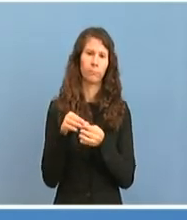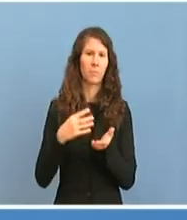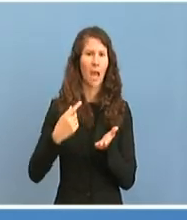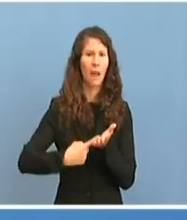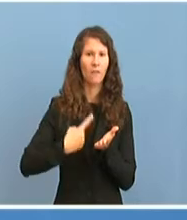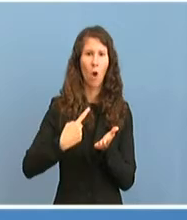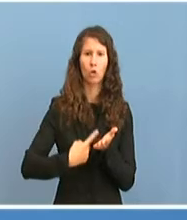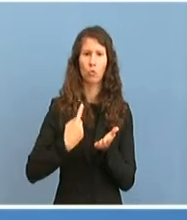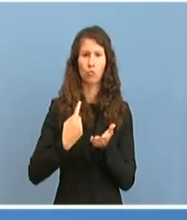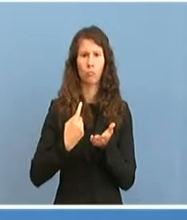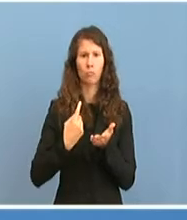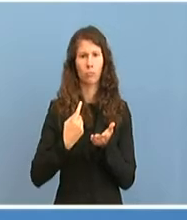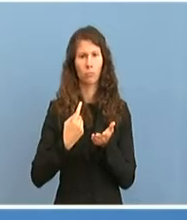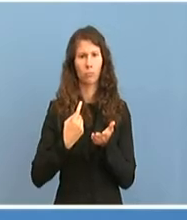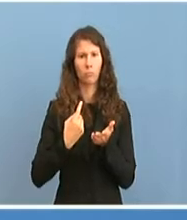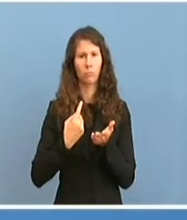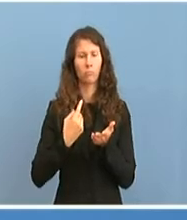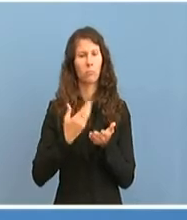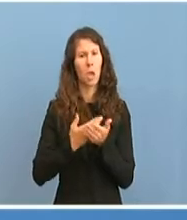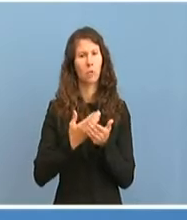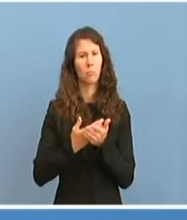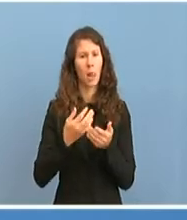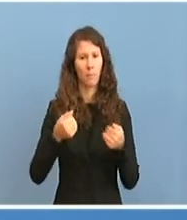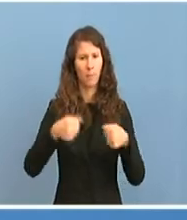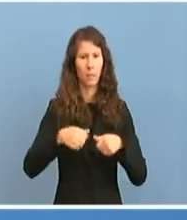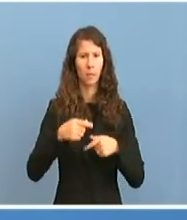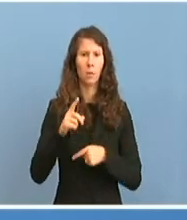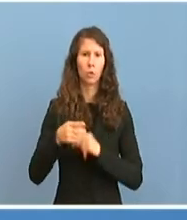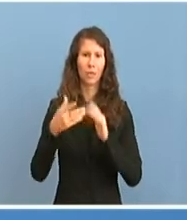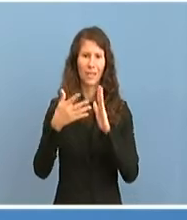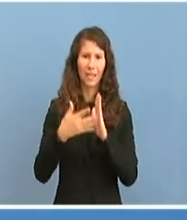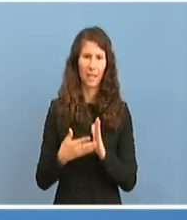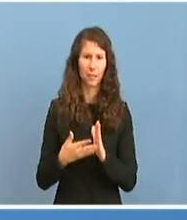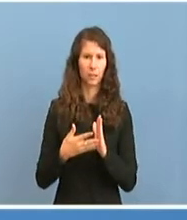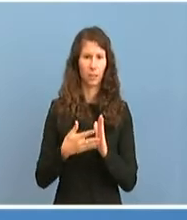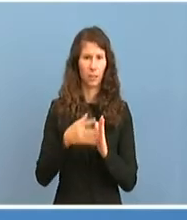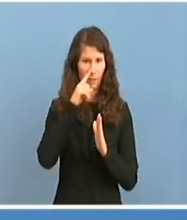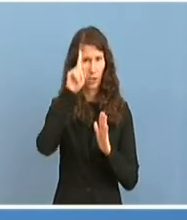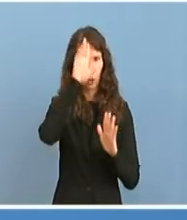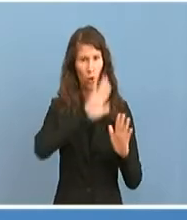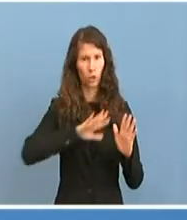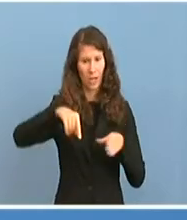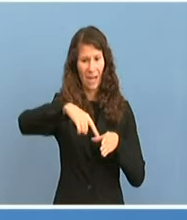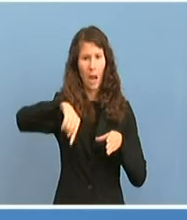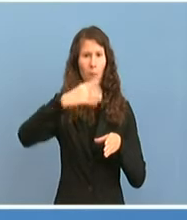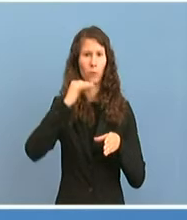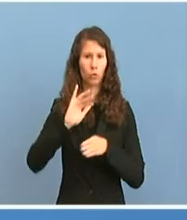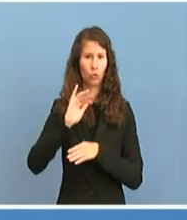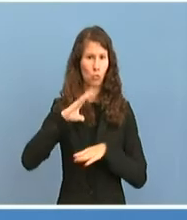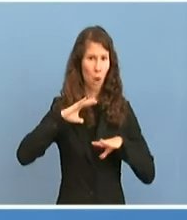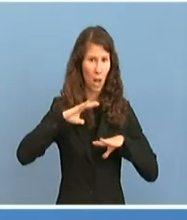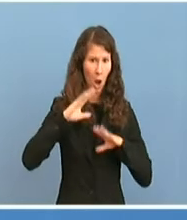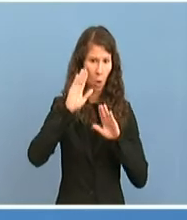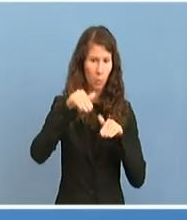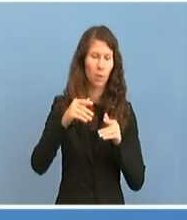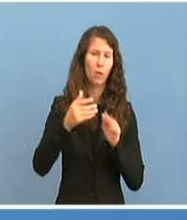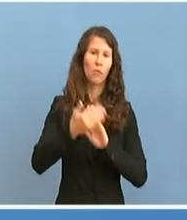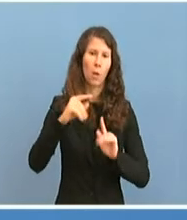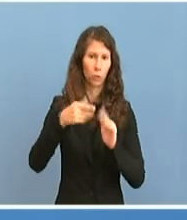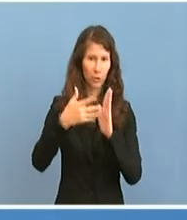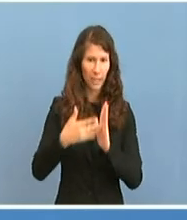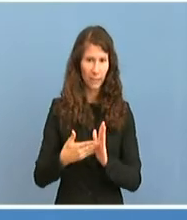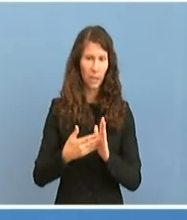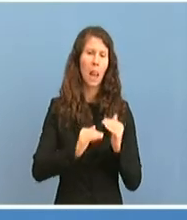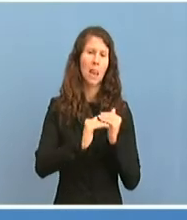Anforderungen, beispielsweise sich testen zu lassen für innerdeutsche Urlauber, liegt in der Zuständigkeit der Länder.